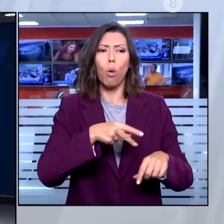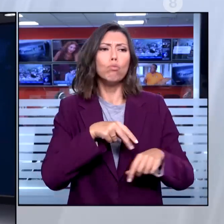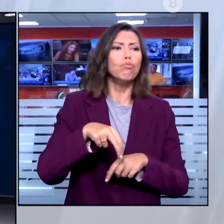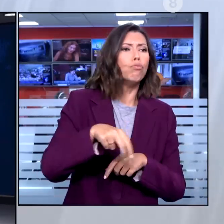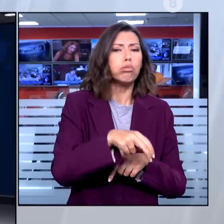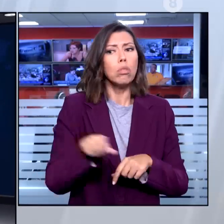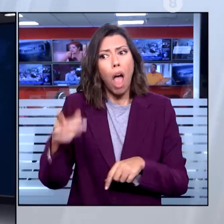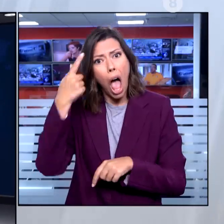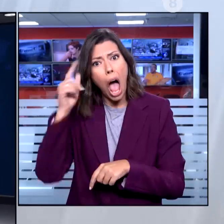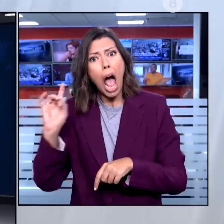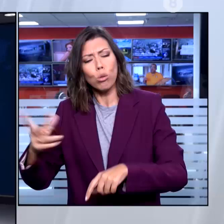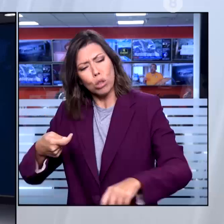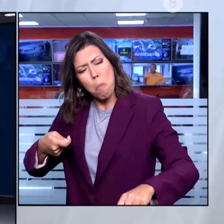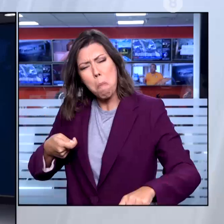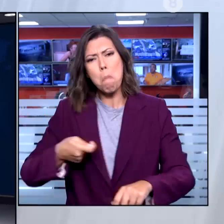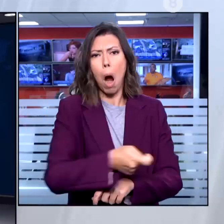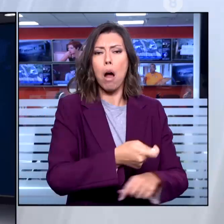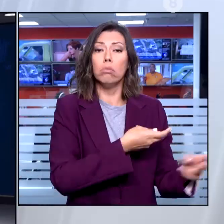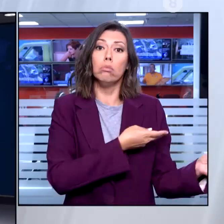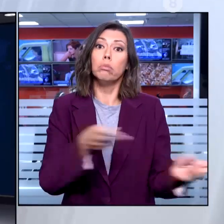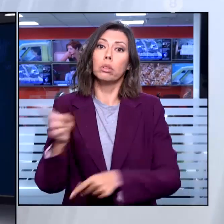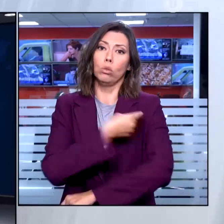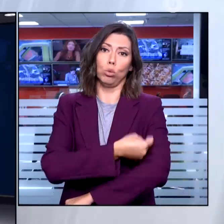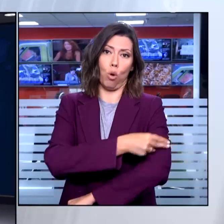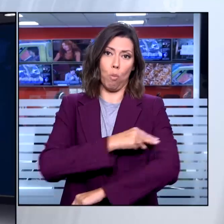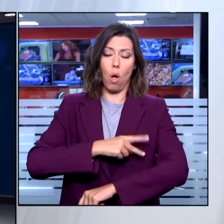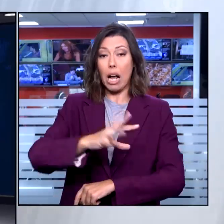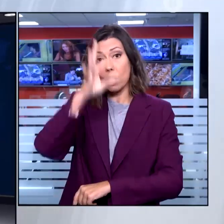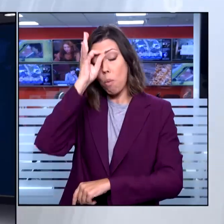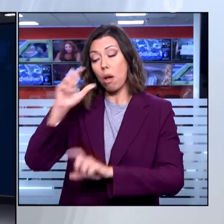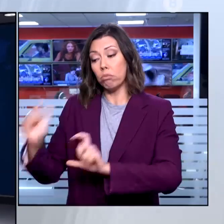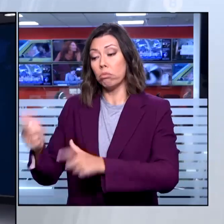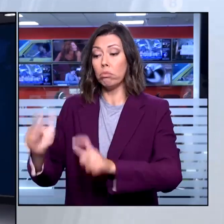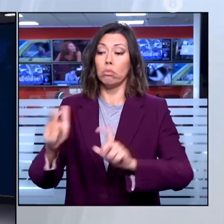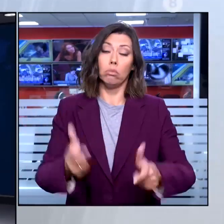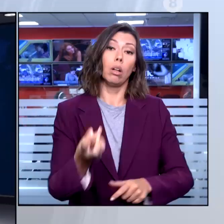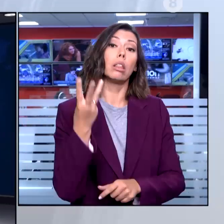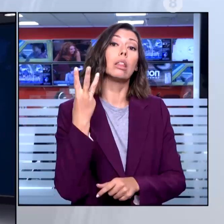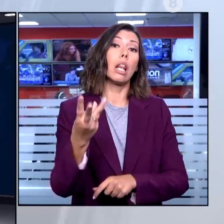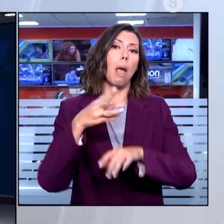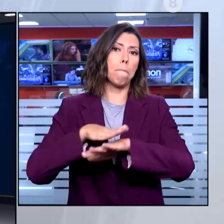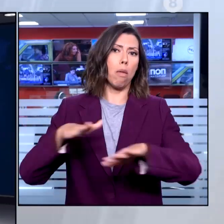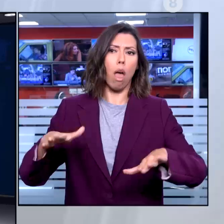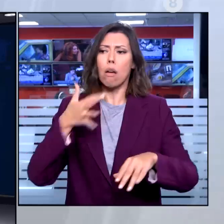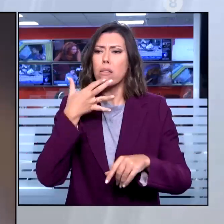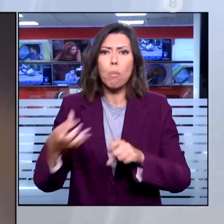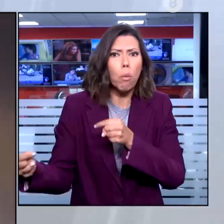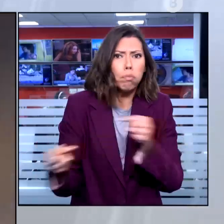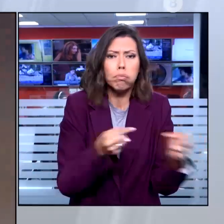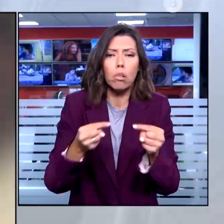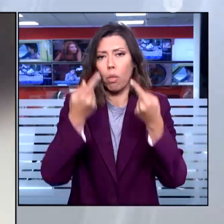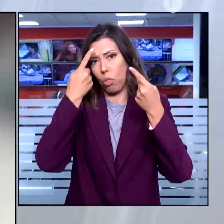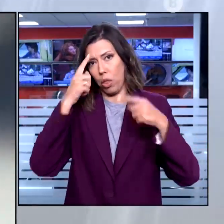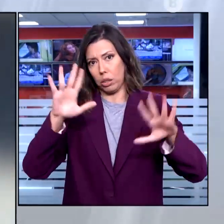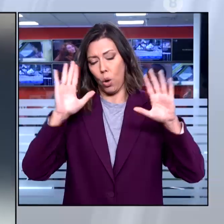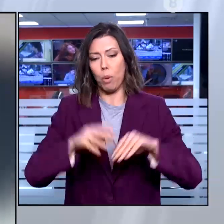στο νοσοκομείο. Η αστυνομία έχει συλλάβει τρεις ανήλικους, ενώ τα αίτια της συμπλοκής παραμένουν ακόμη άγνωστα. Στο Εσπερινό